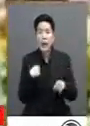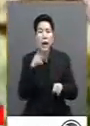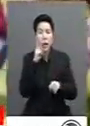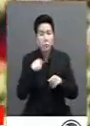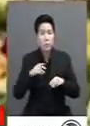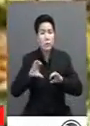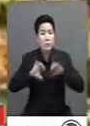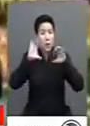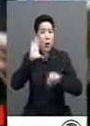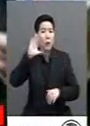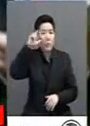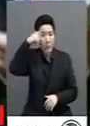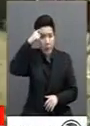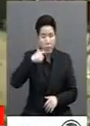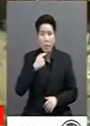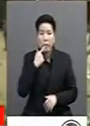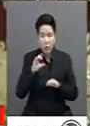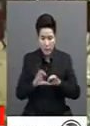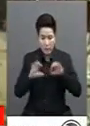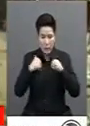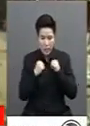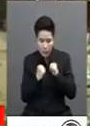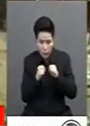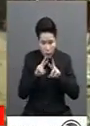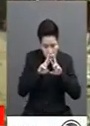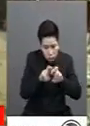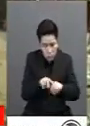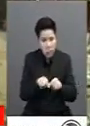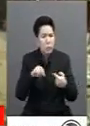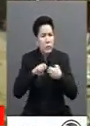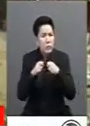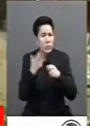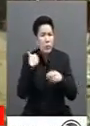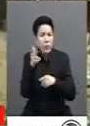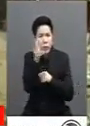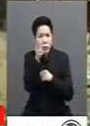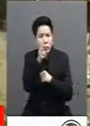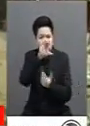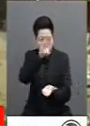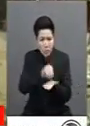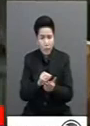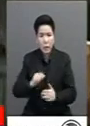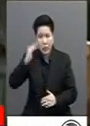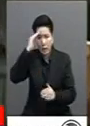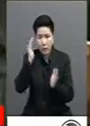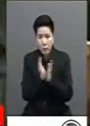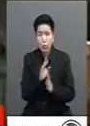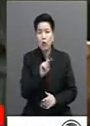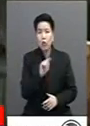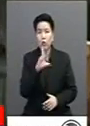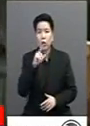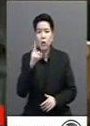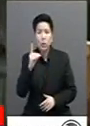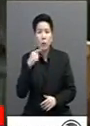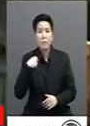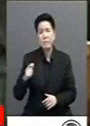ทางการเมียนมาได้รายงานเมื่อวานว่ารัฐบาลกำลังสอบสวนเหตุการณ์ที่เกิดขึ้นในคลิปวิดีโอเป็นคลิปที่ตำรวจตระเวนชายแดนคนหนึ่งถ่าย